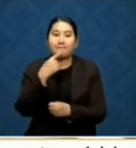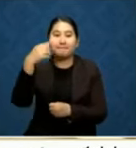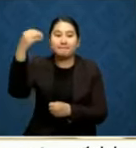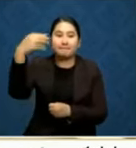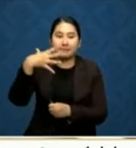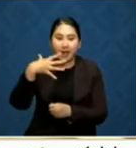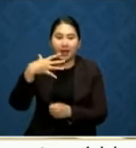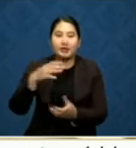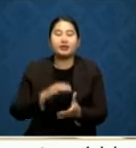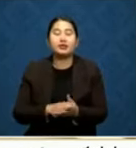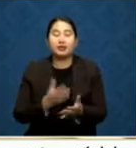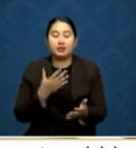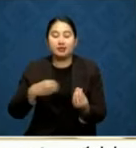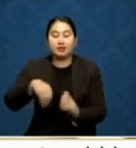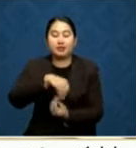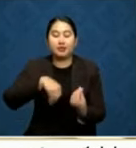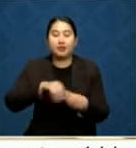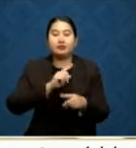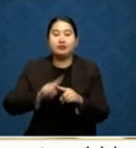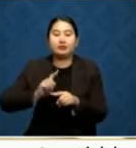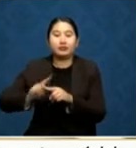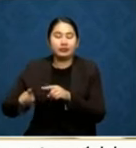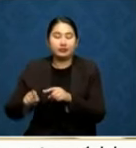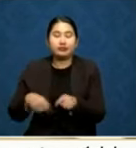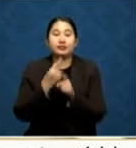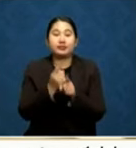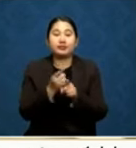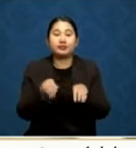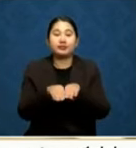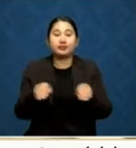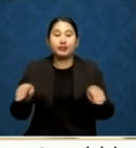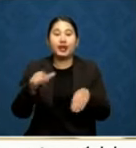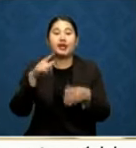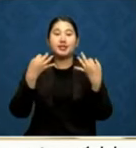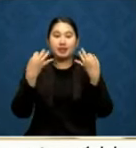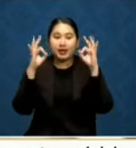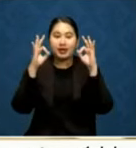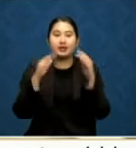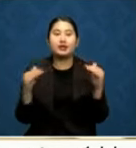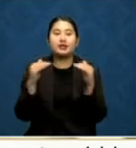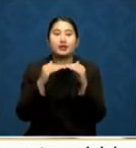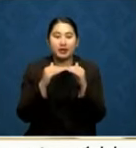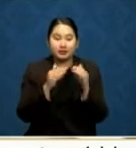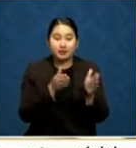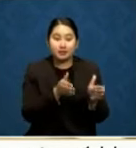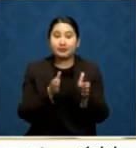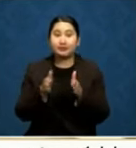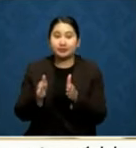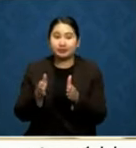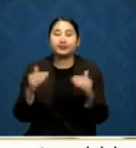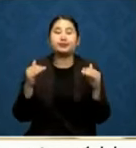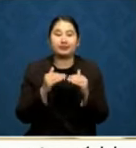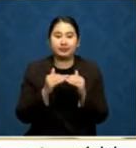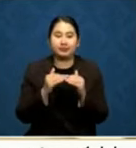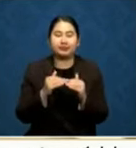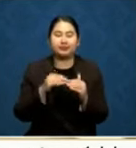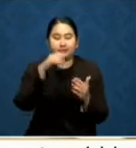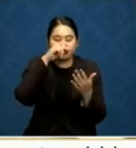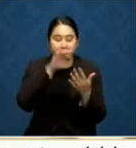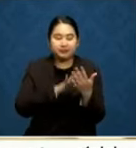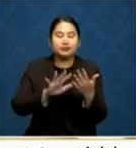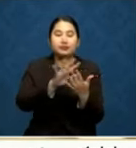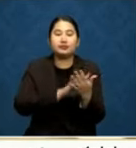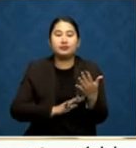ย์และพลงงานหมุนเวียนอนบนหลักการที่เสรีและเป็ทำต่อทุกฝ่ายและขอบคุมทั้งประเทศ